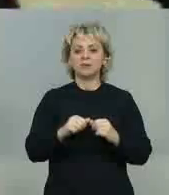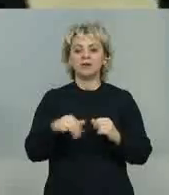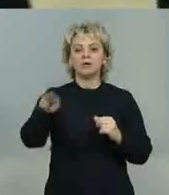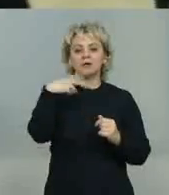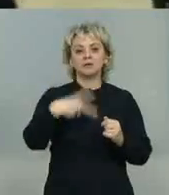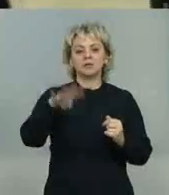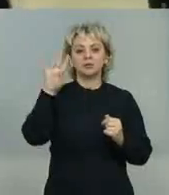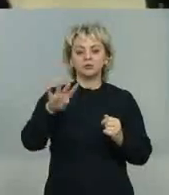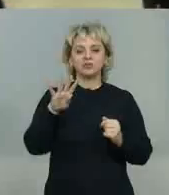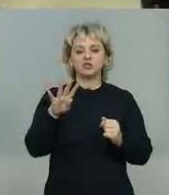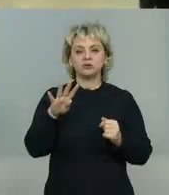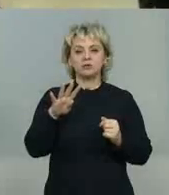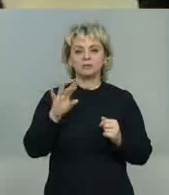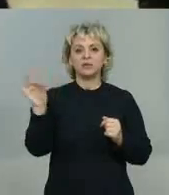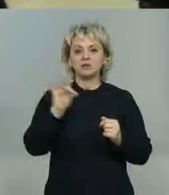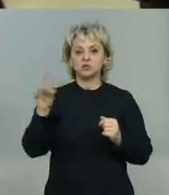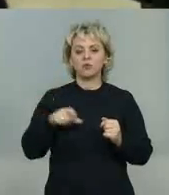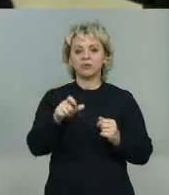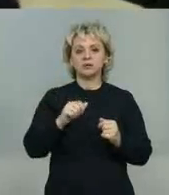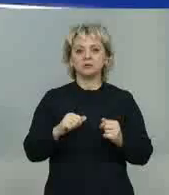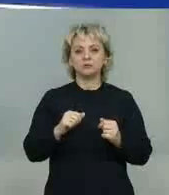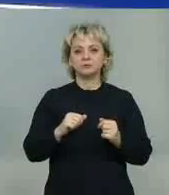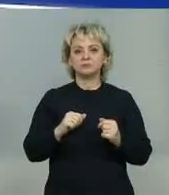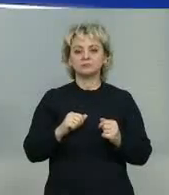Евгения Слинкина, Юрий Санкин, Дон-24, Ростов-на-Дону.